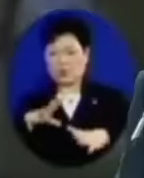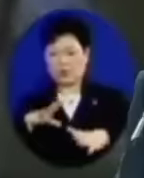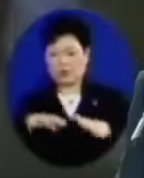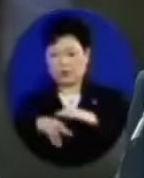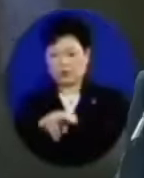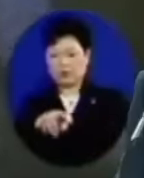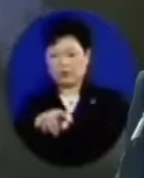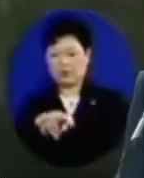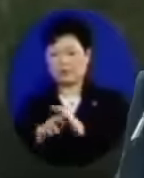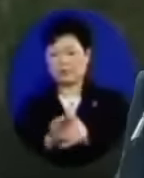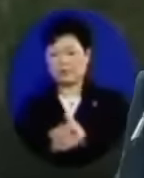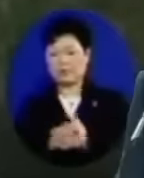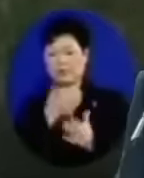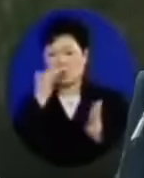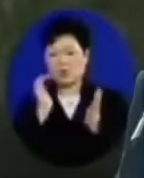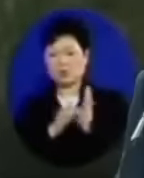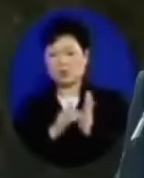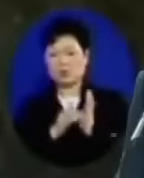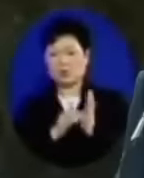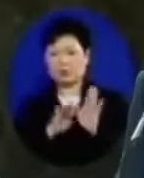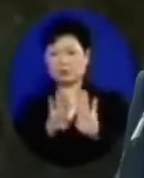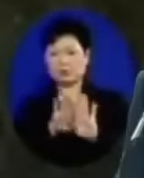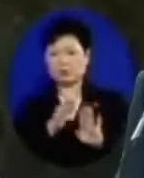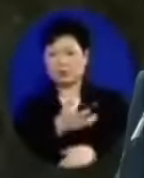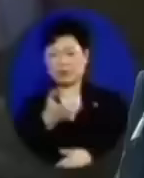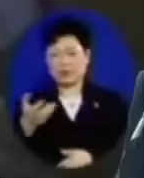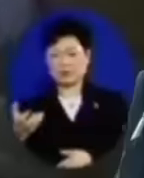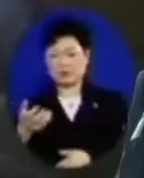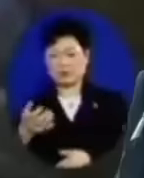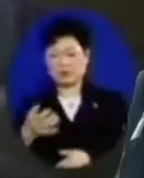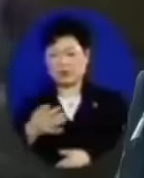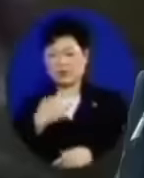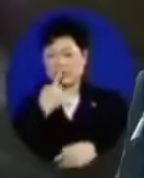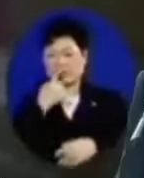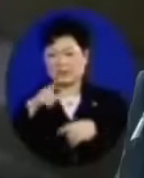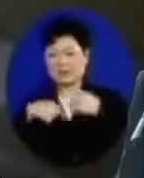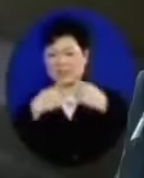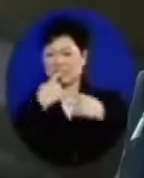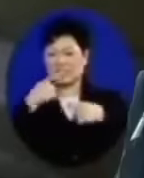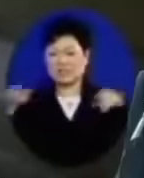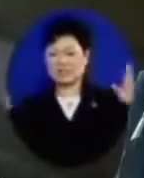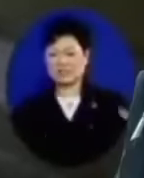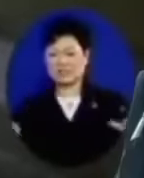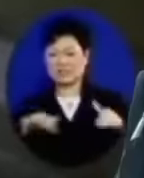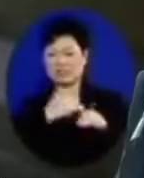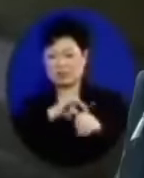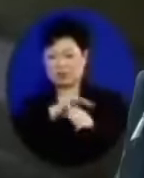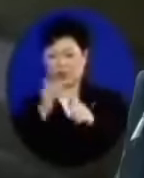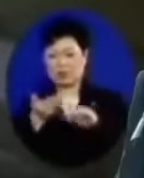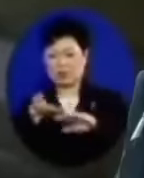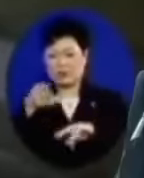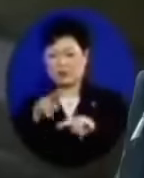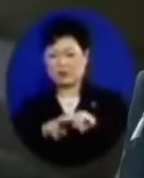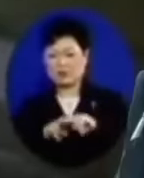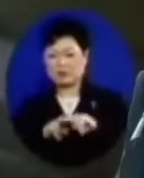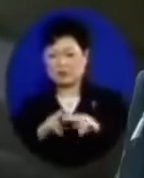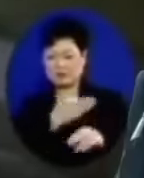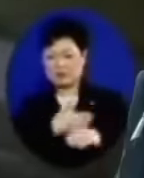치고 돌문은 옮겨지고 천사들이 돌 위에 앉아 있었습니다. 제자들 놀라서 벌벌